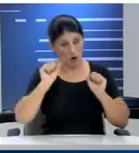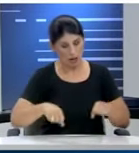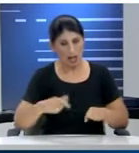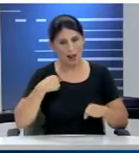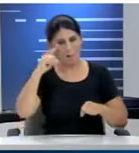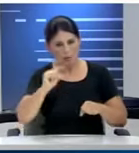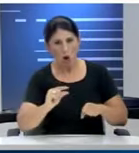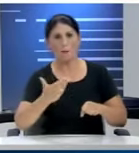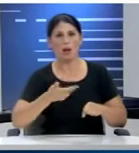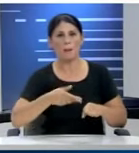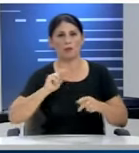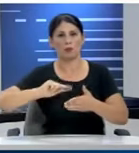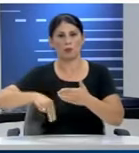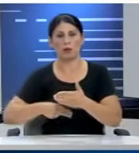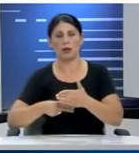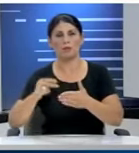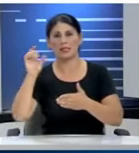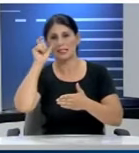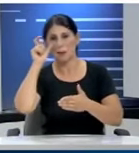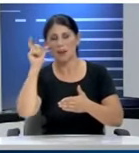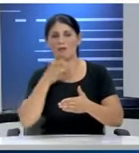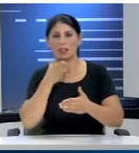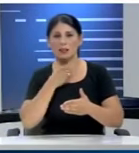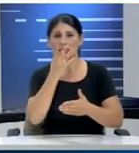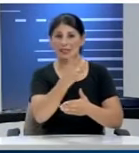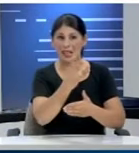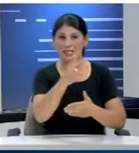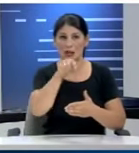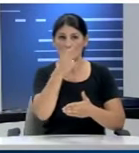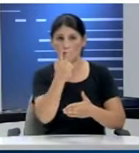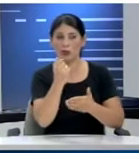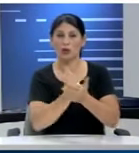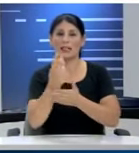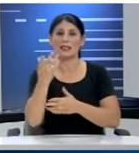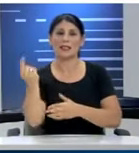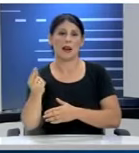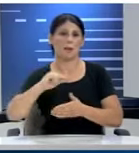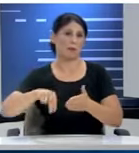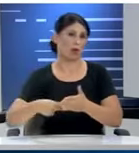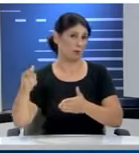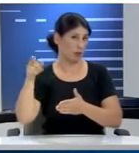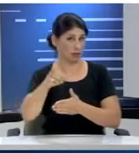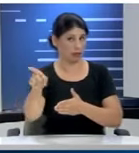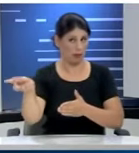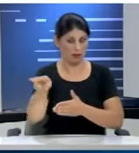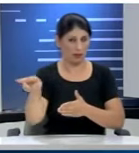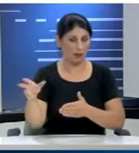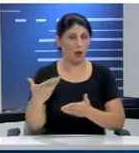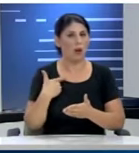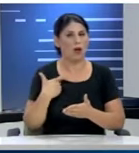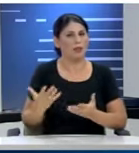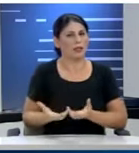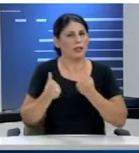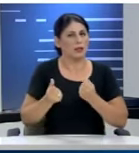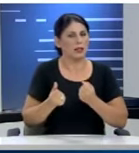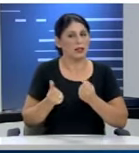ο κ. Σαμαράς με τον κ. Βενιζέλο, 4,5, 4,2 και 4,5 είχε υπογράψει, να διασφαλίσουμε ότι οι πιστωτές μας